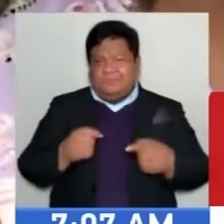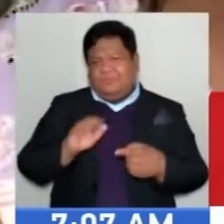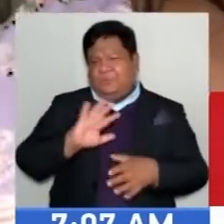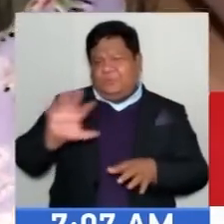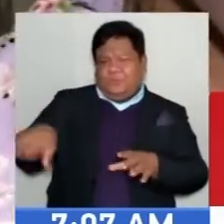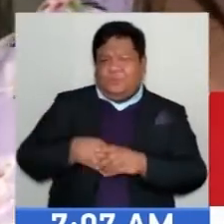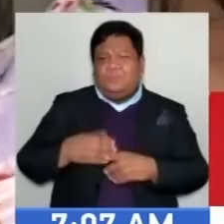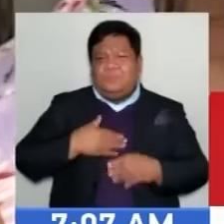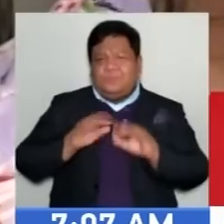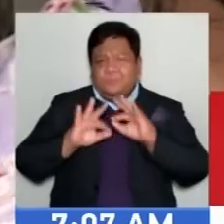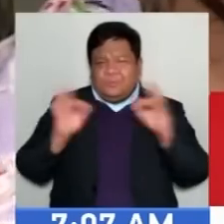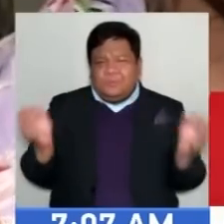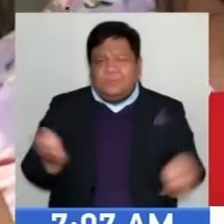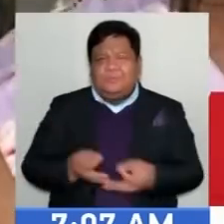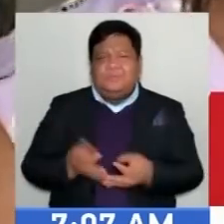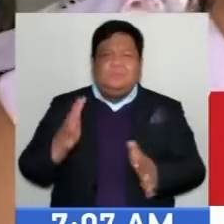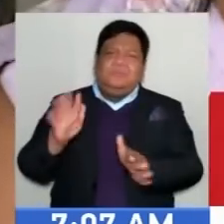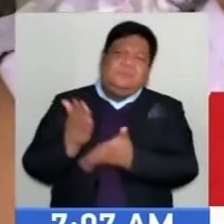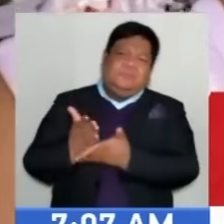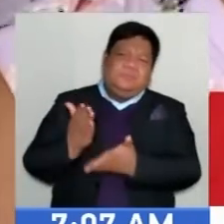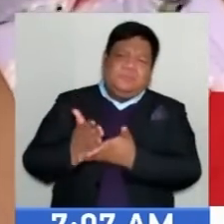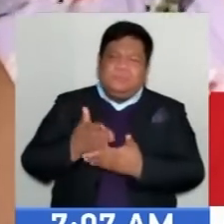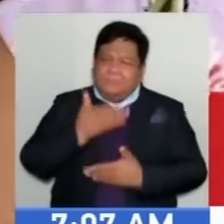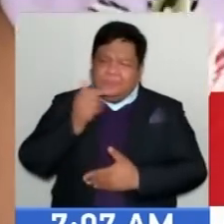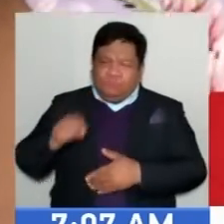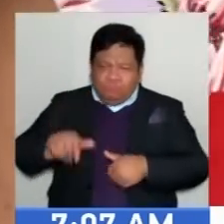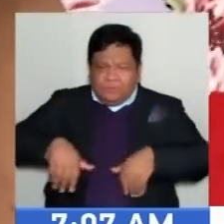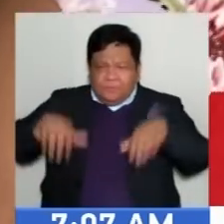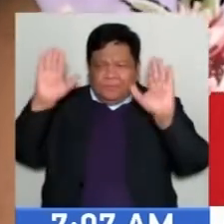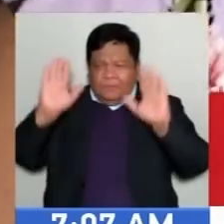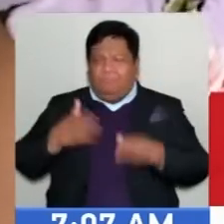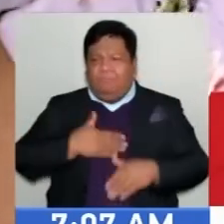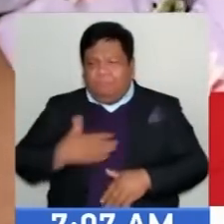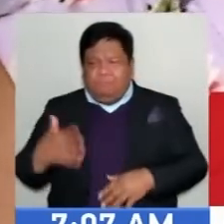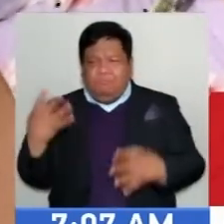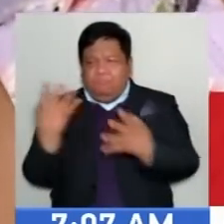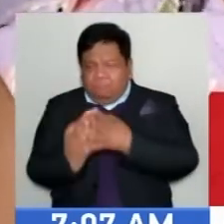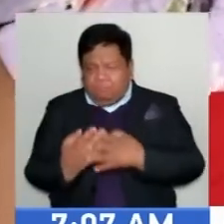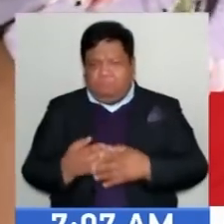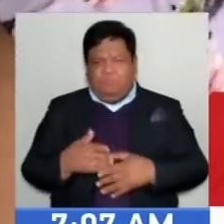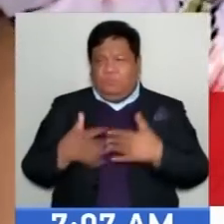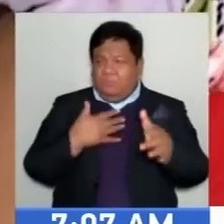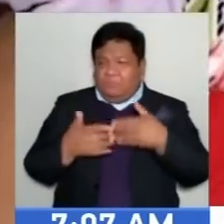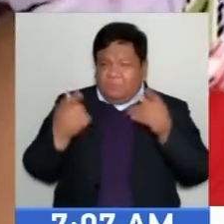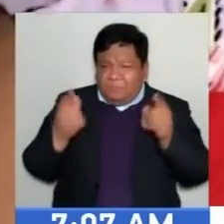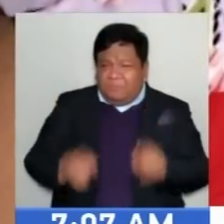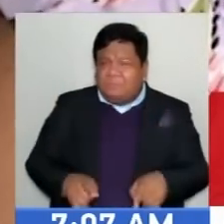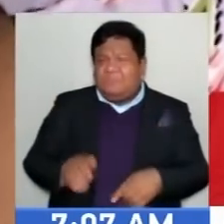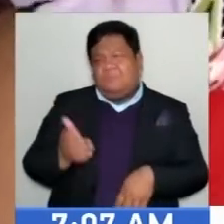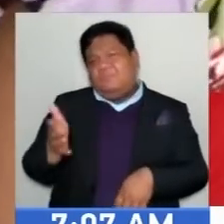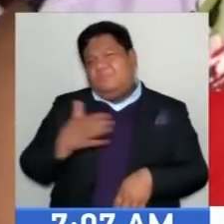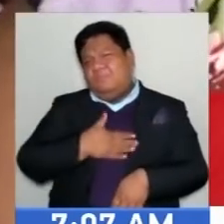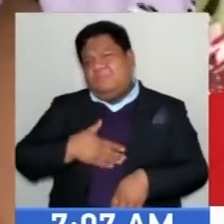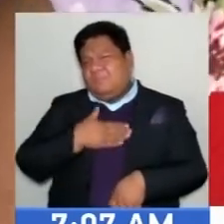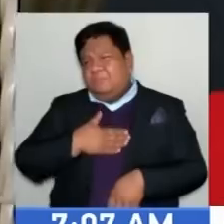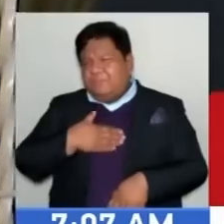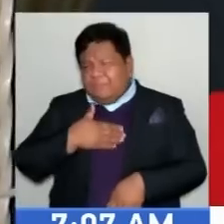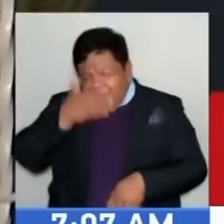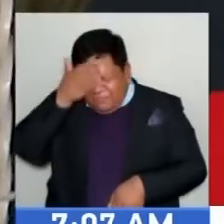na. Subuko ka na kung ano man yun. Parang ako mo na nakikusap ako sa'yo, huwag mo daman yan